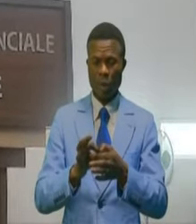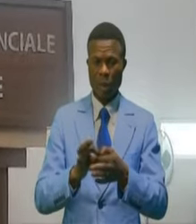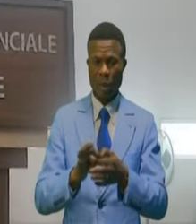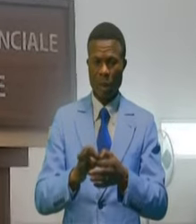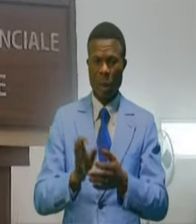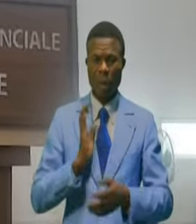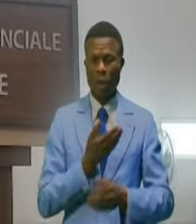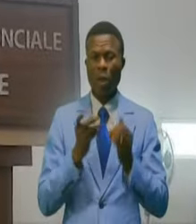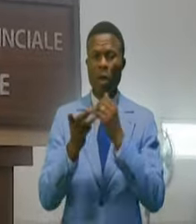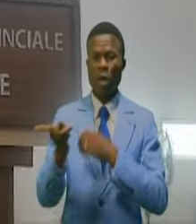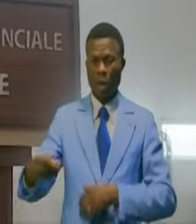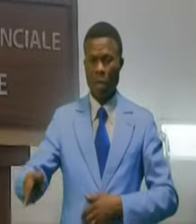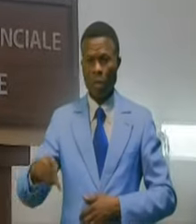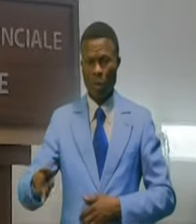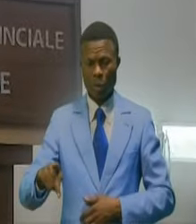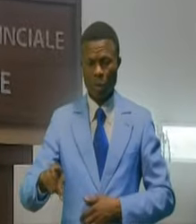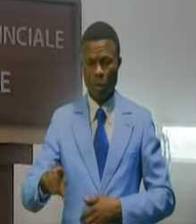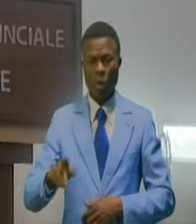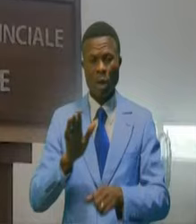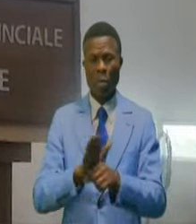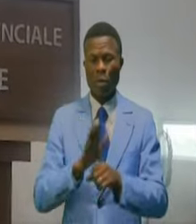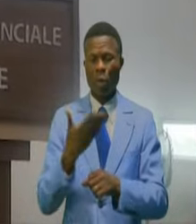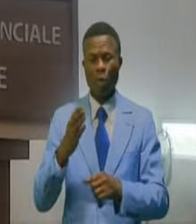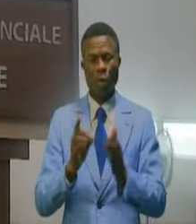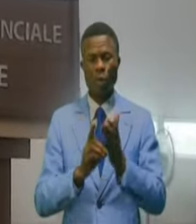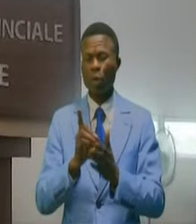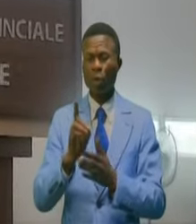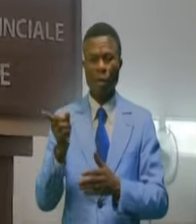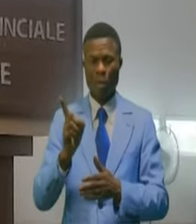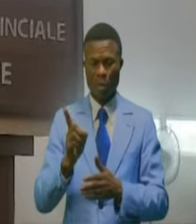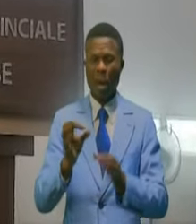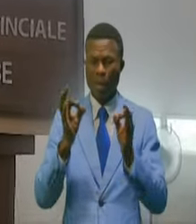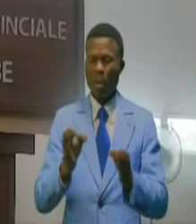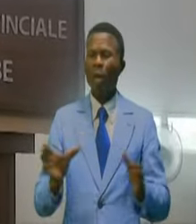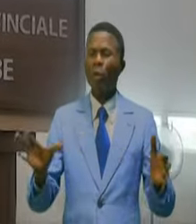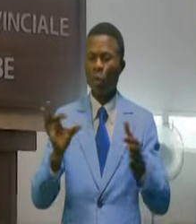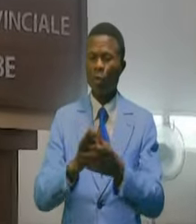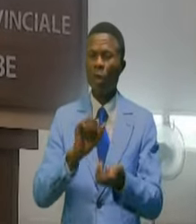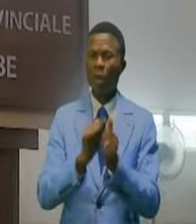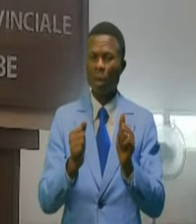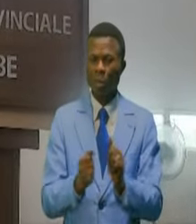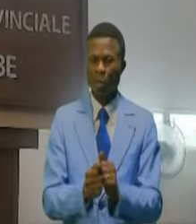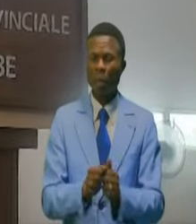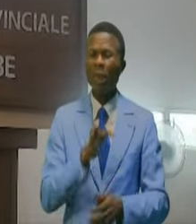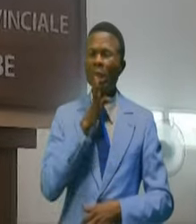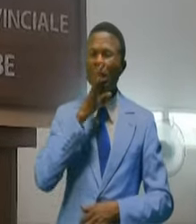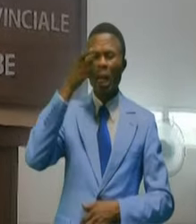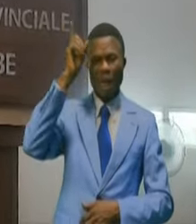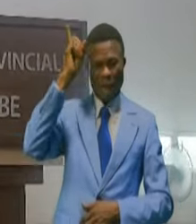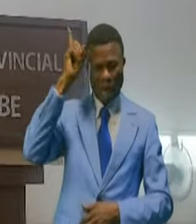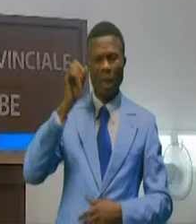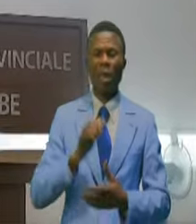Notre province n'a pas de voix assez porteuse pour parler des problèmes qui gangrènent le vécu de notre